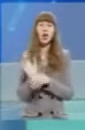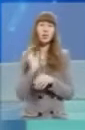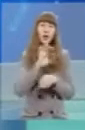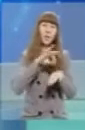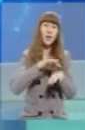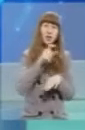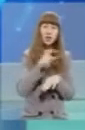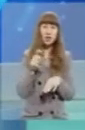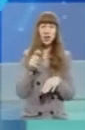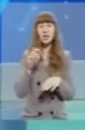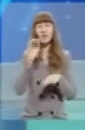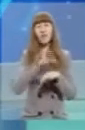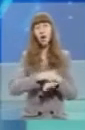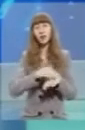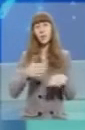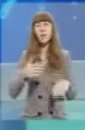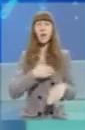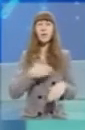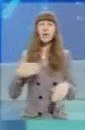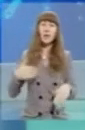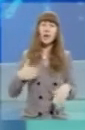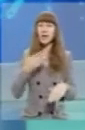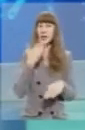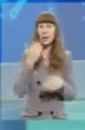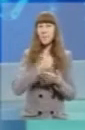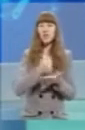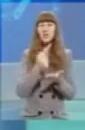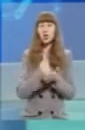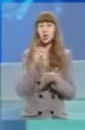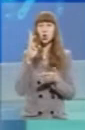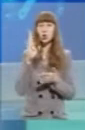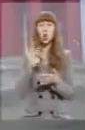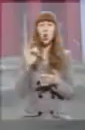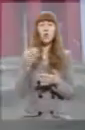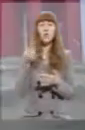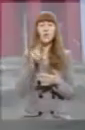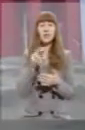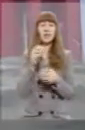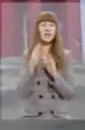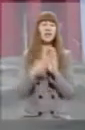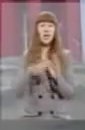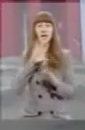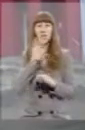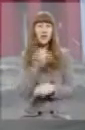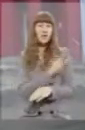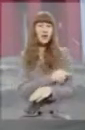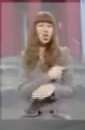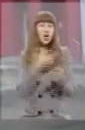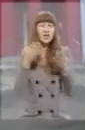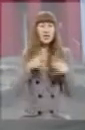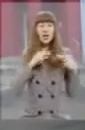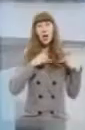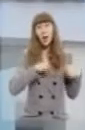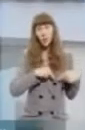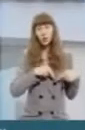и пневмонии, но еще с неподтвержденным COVID-19. Весь штат врачей городской больницы остался работать в